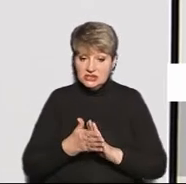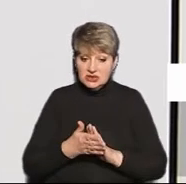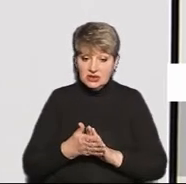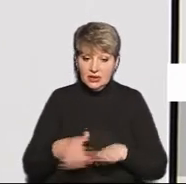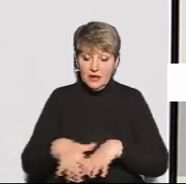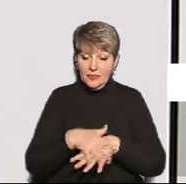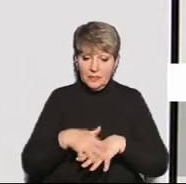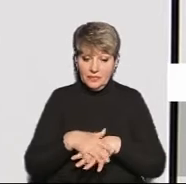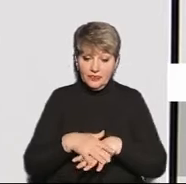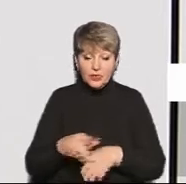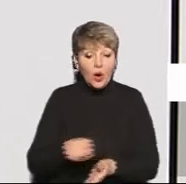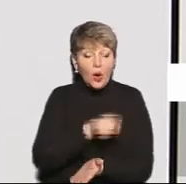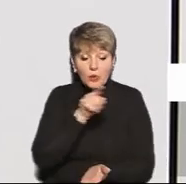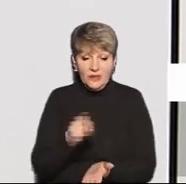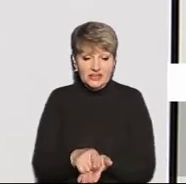несе